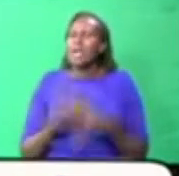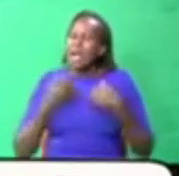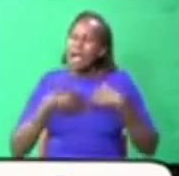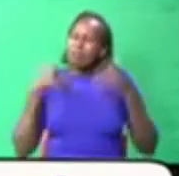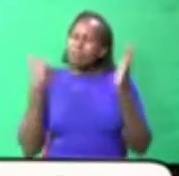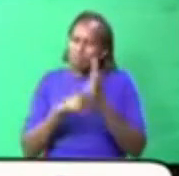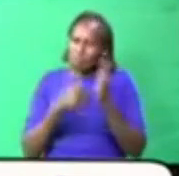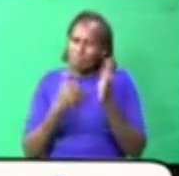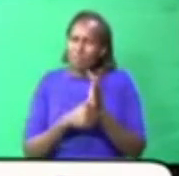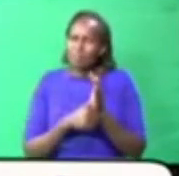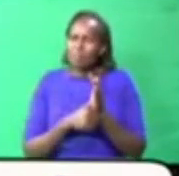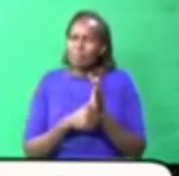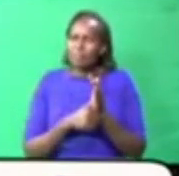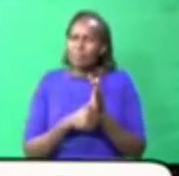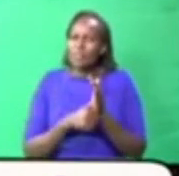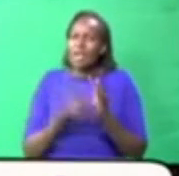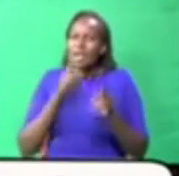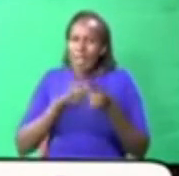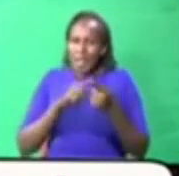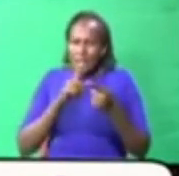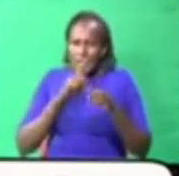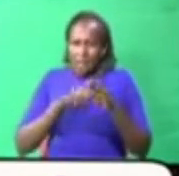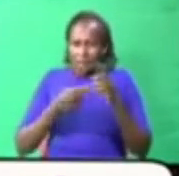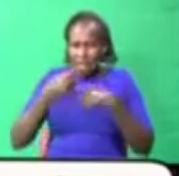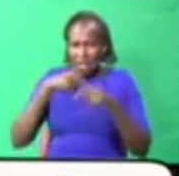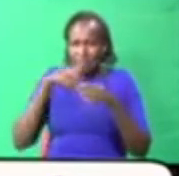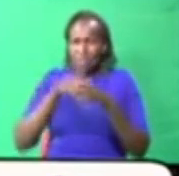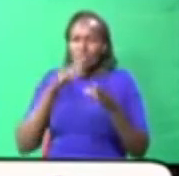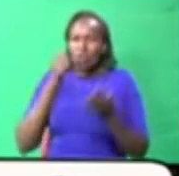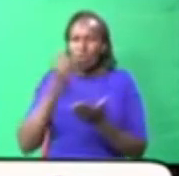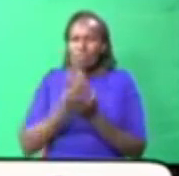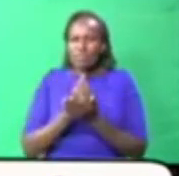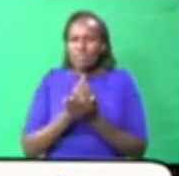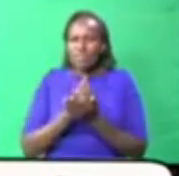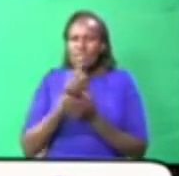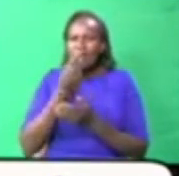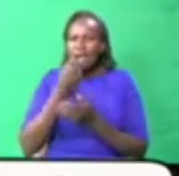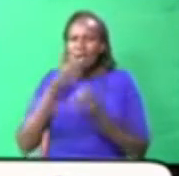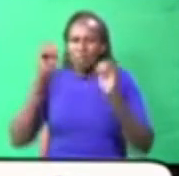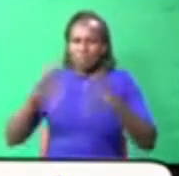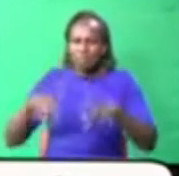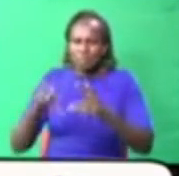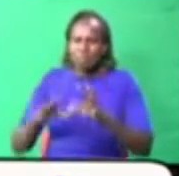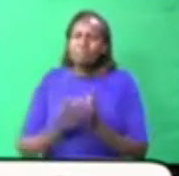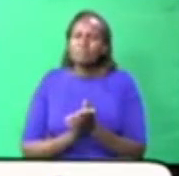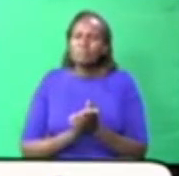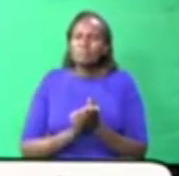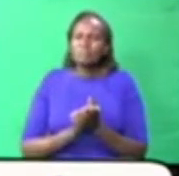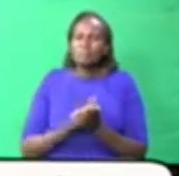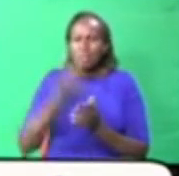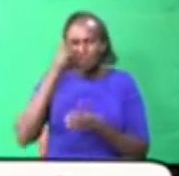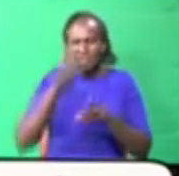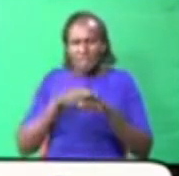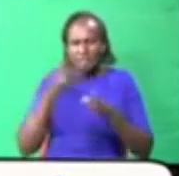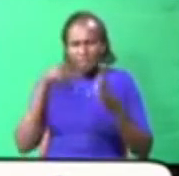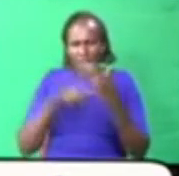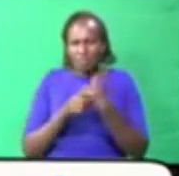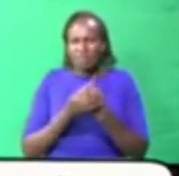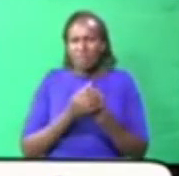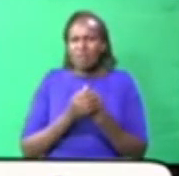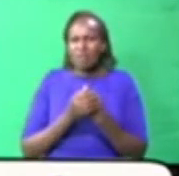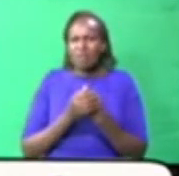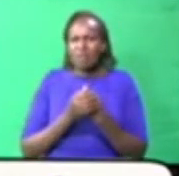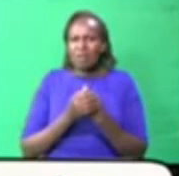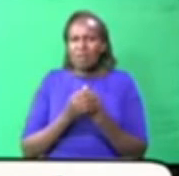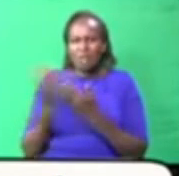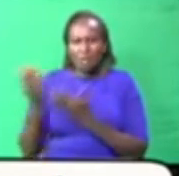iko na shida. Alikuja kwa ofisi, akamwaga dawa zile amekuja nazo, maana alipokuja kuingia kwa reception kwa security